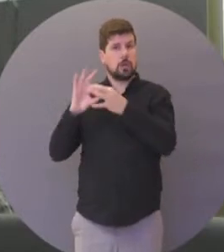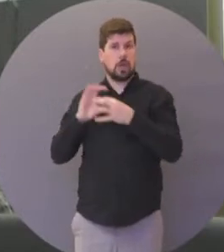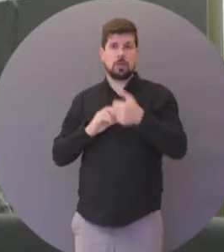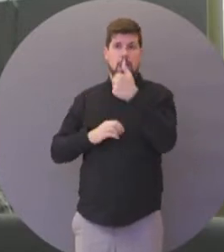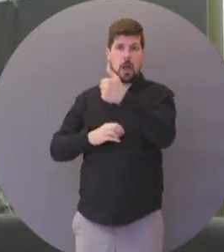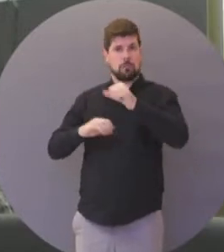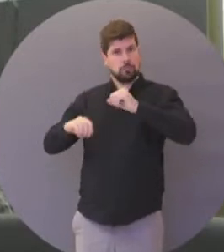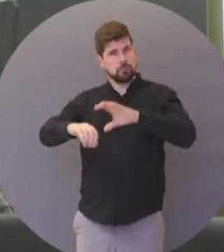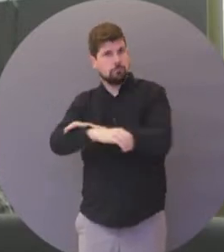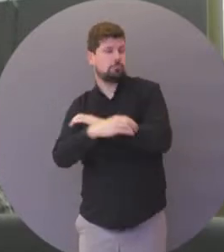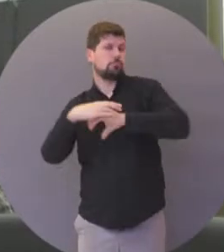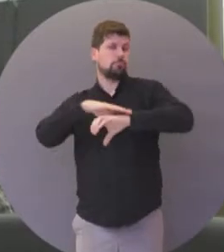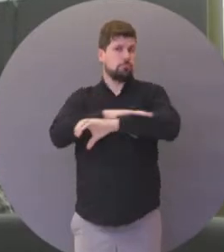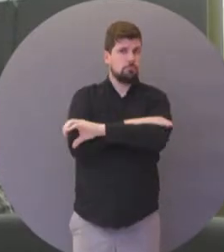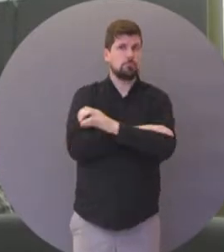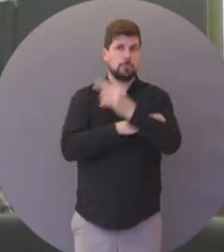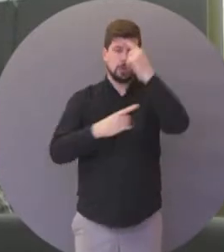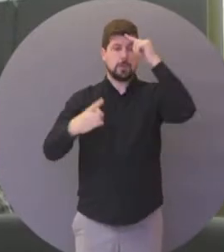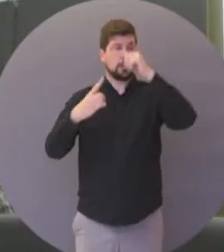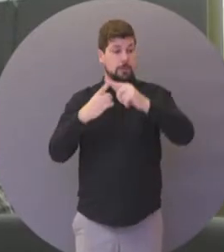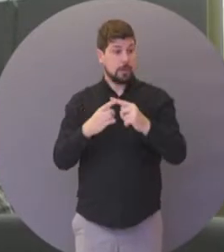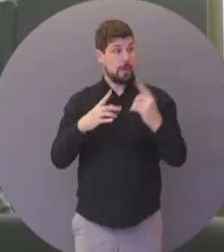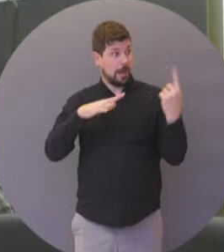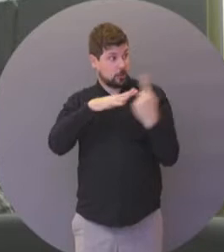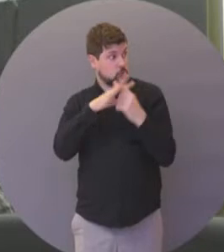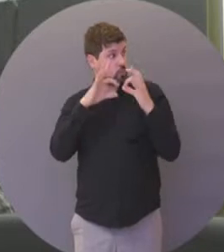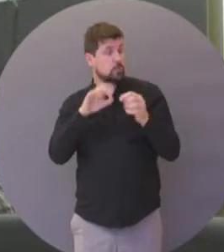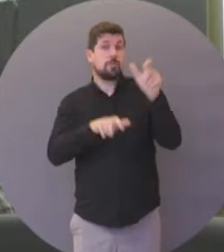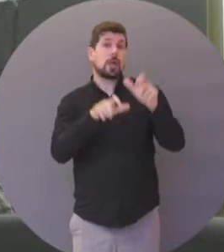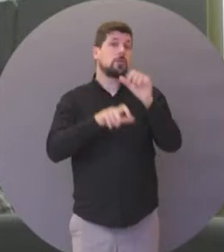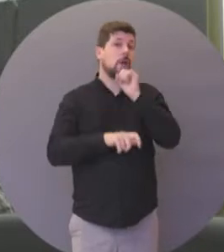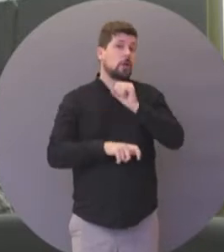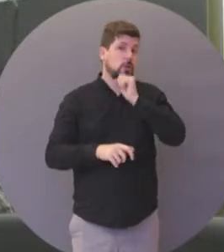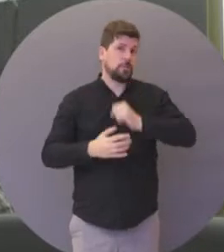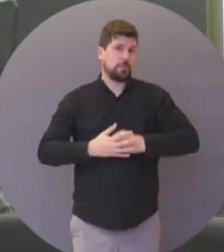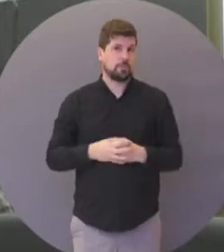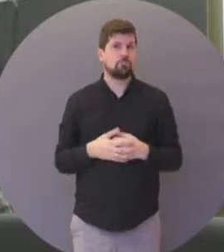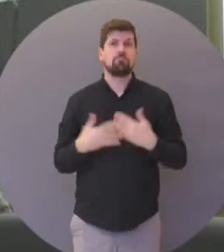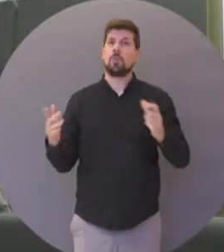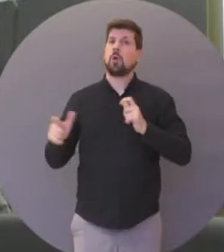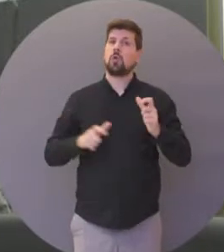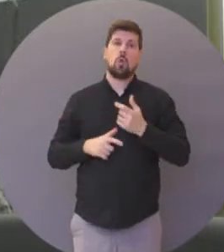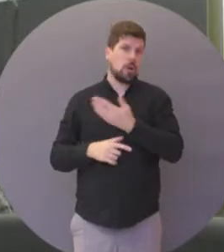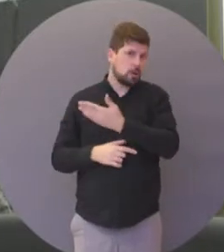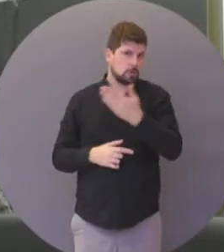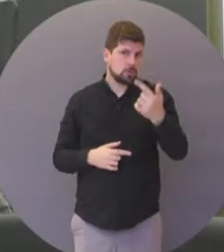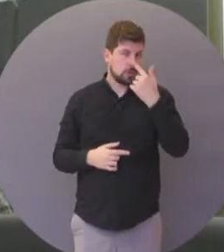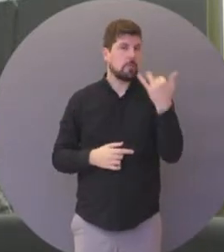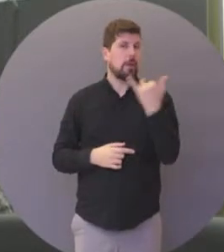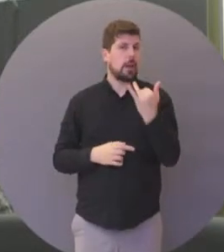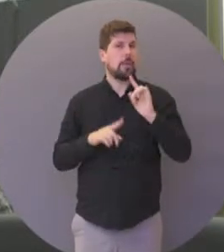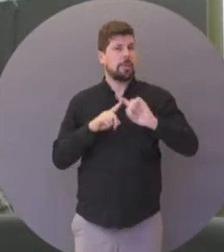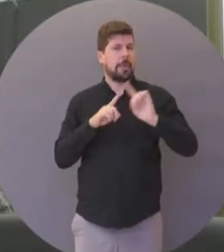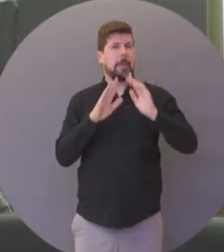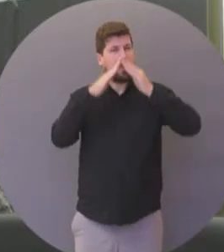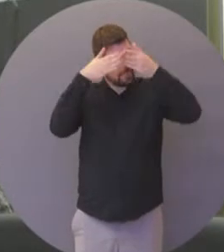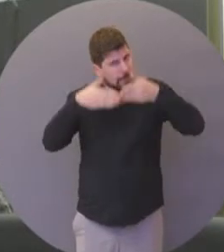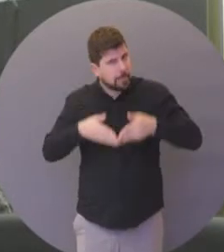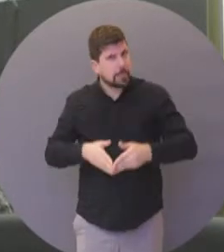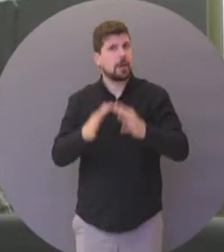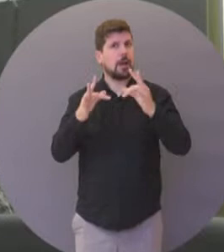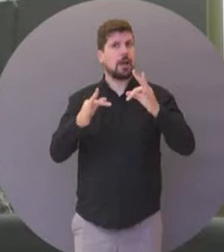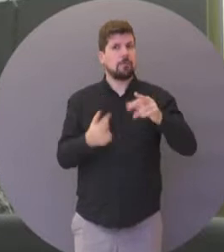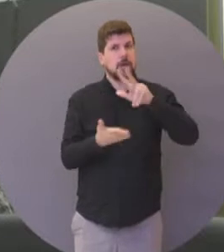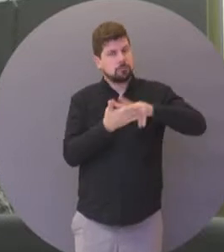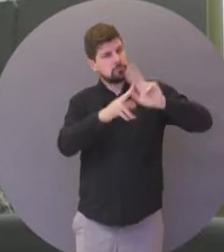inclusive pour nos aînés ainsi mes chers collègues je n'entrerai pas plus dans les détails de notre action en matière d'accès au logement ou de